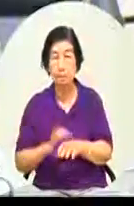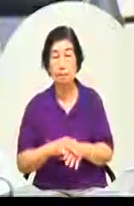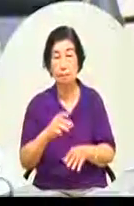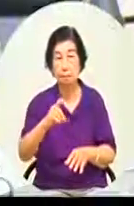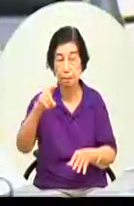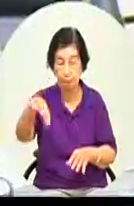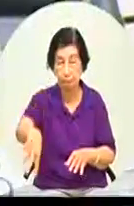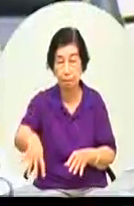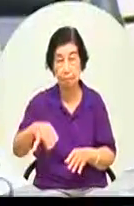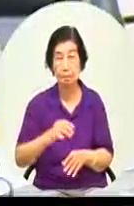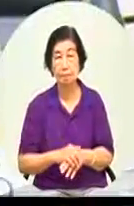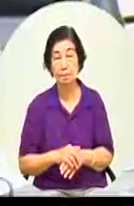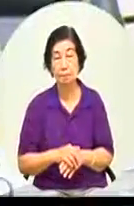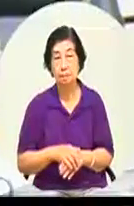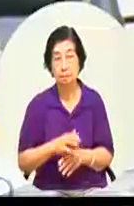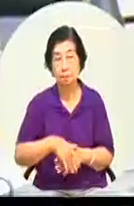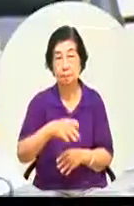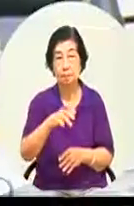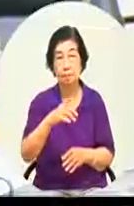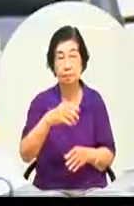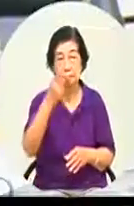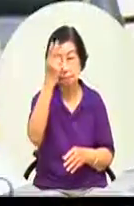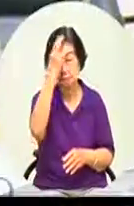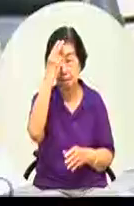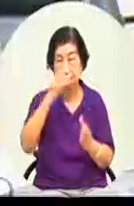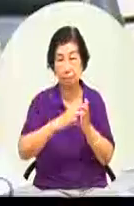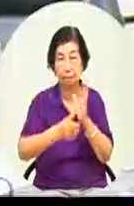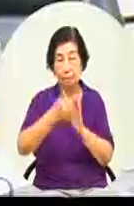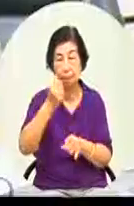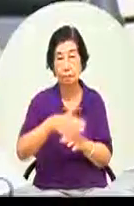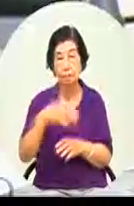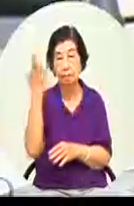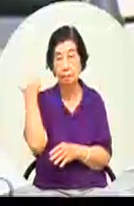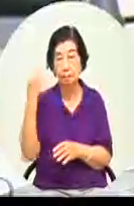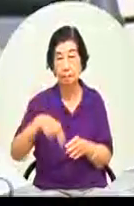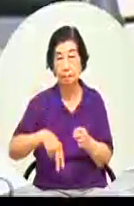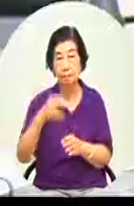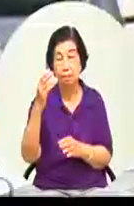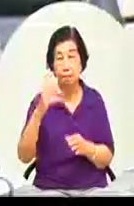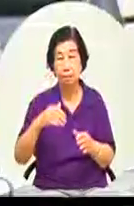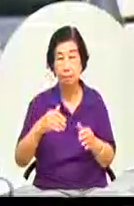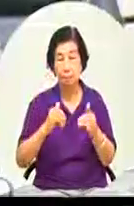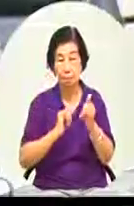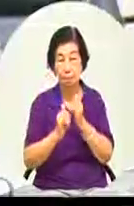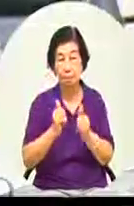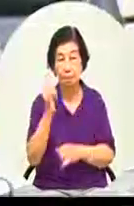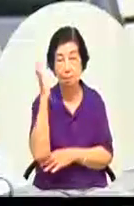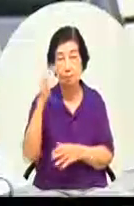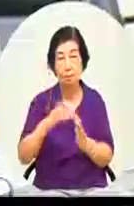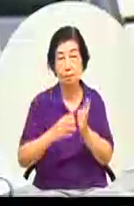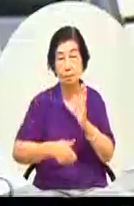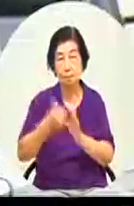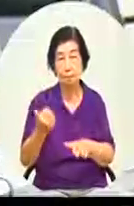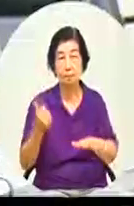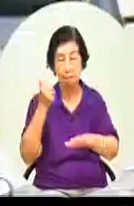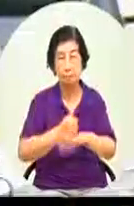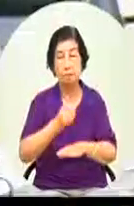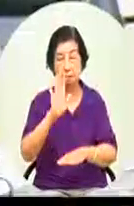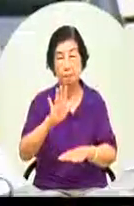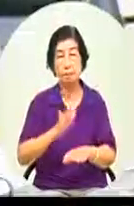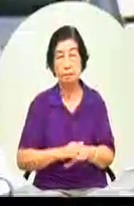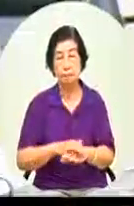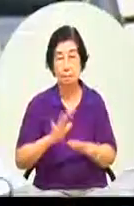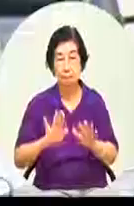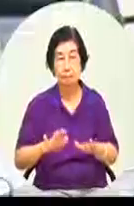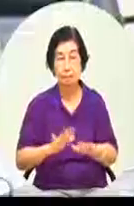长也当过我们的民政局局长，所以应该很清楚我们每一个区域的在地的特色，能够把这些特色